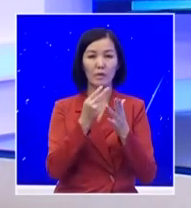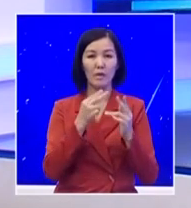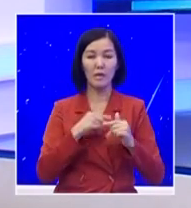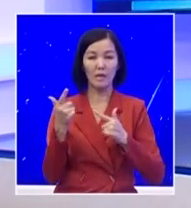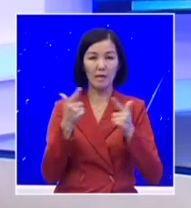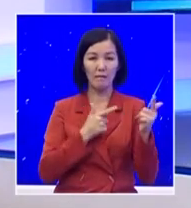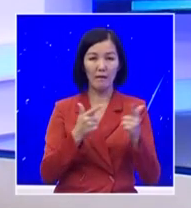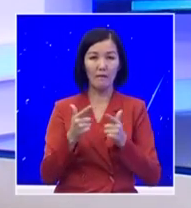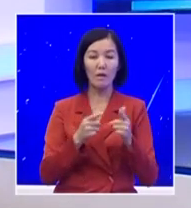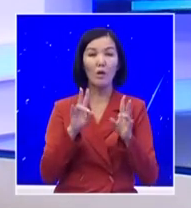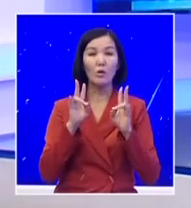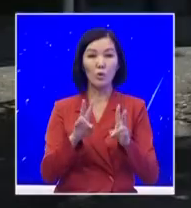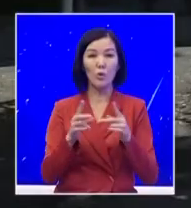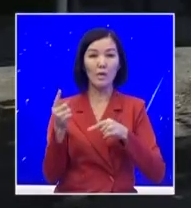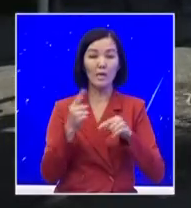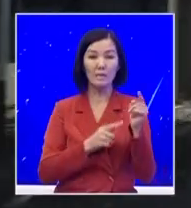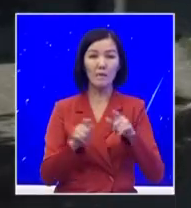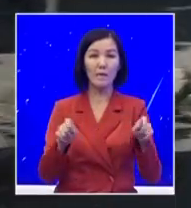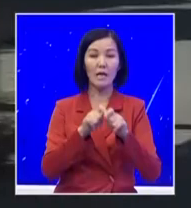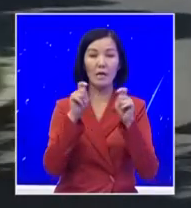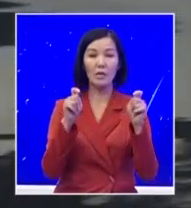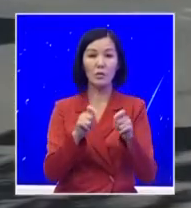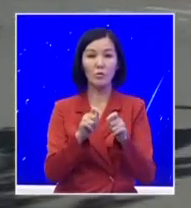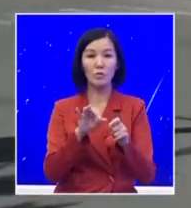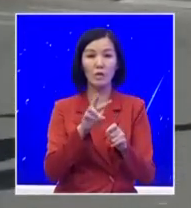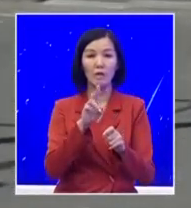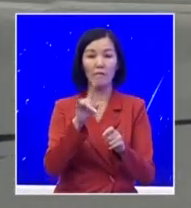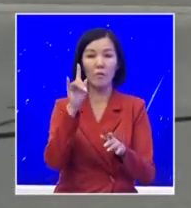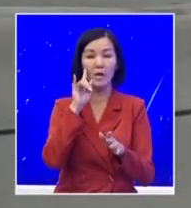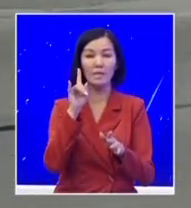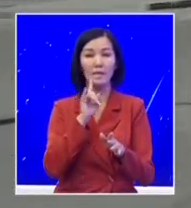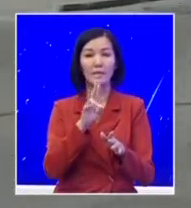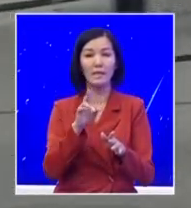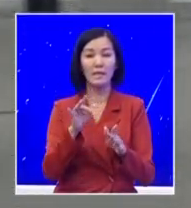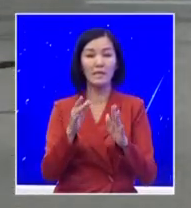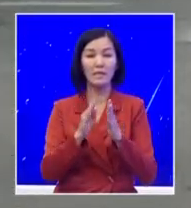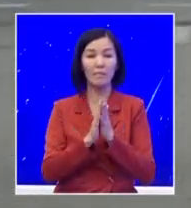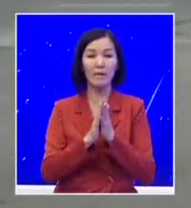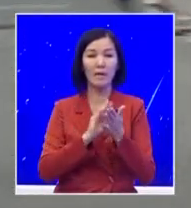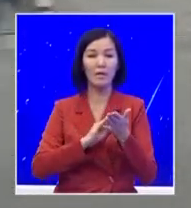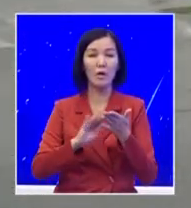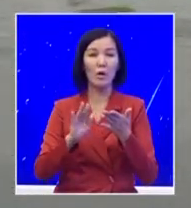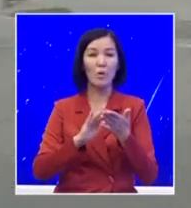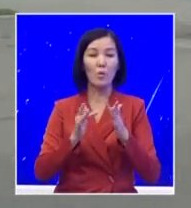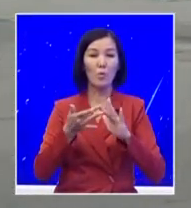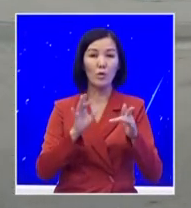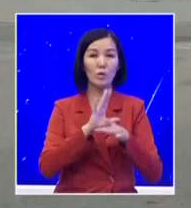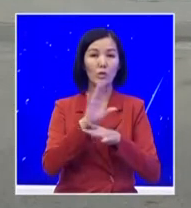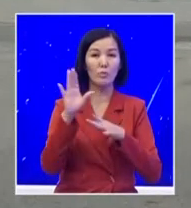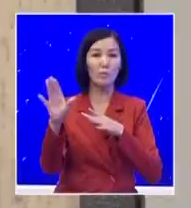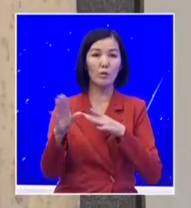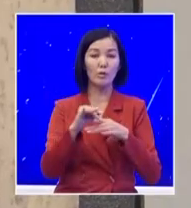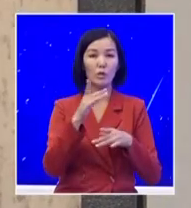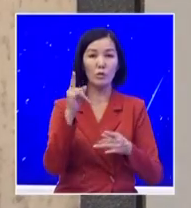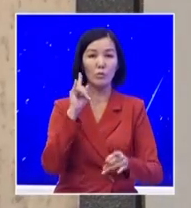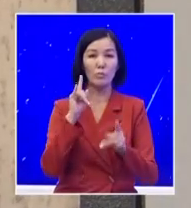дайын. Алайда кәсіпкерлер іске кірісу үшін ең алдымен Info Kazakhstan KZ порталына өтініш беруі керек. Бұл туралы Жетісу медиа алаңында